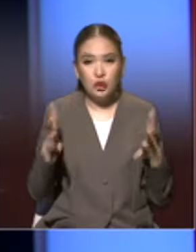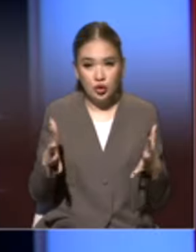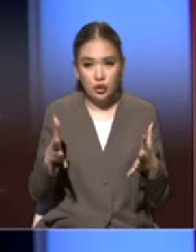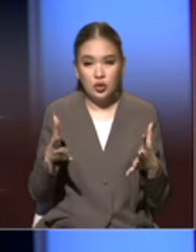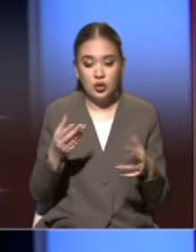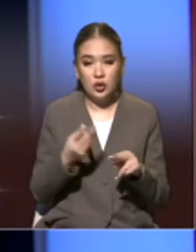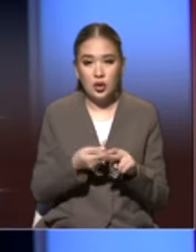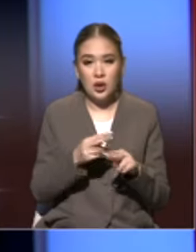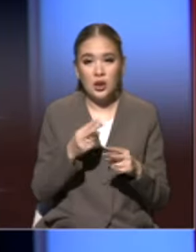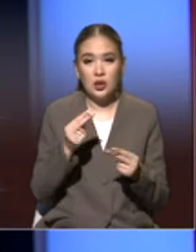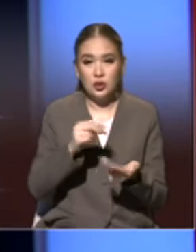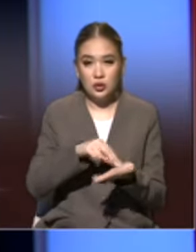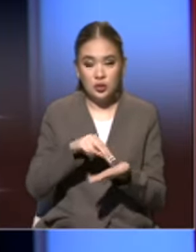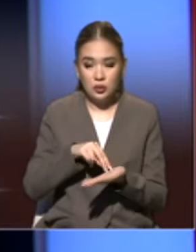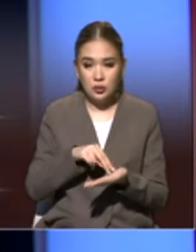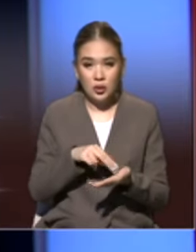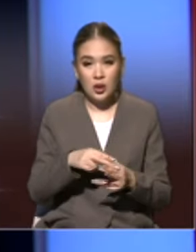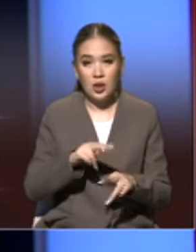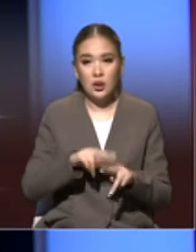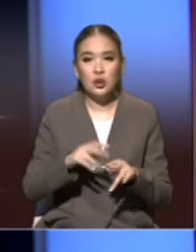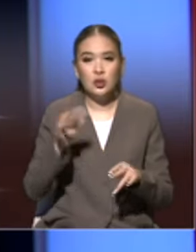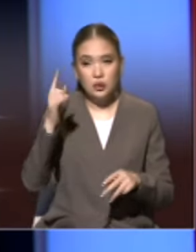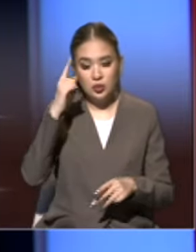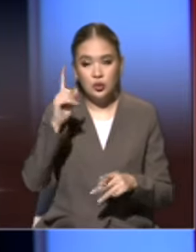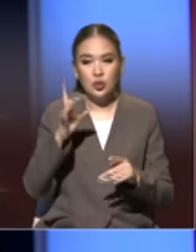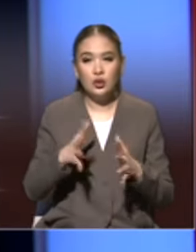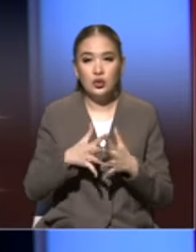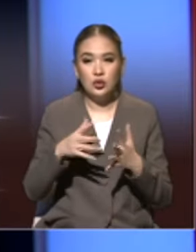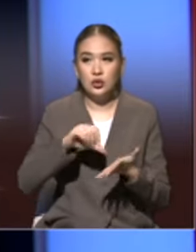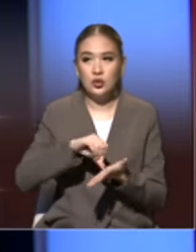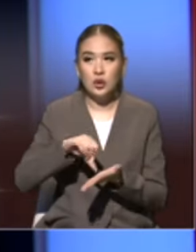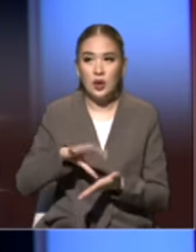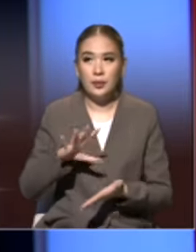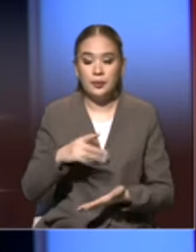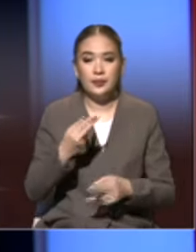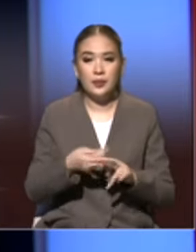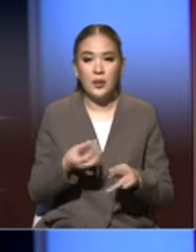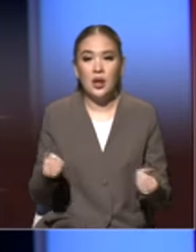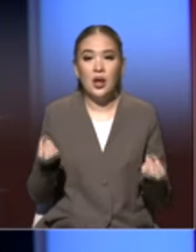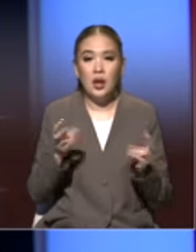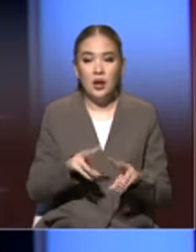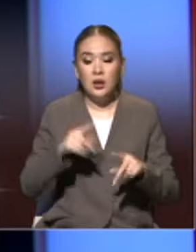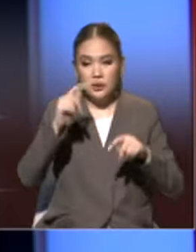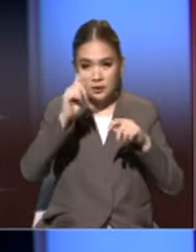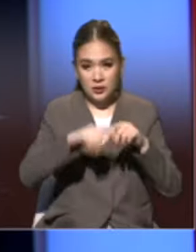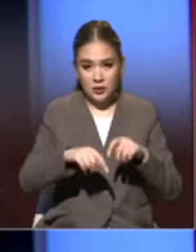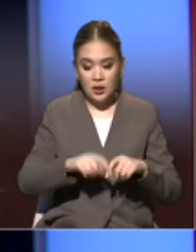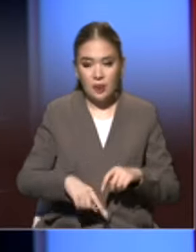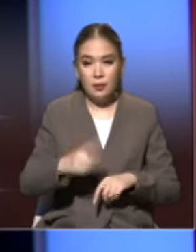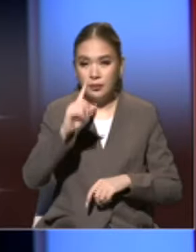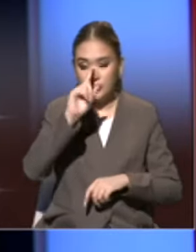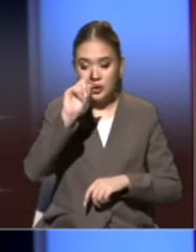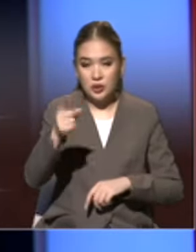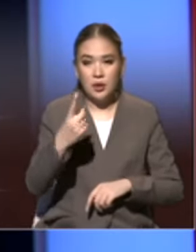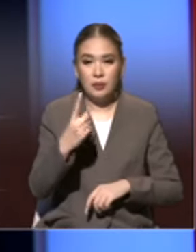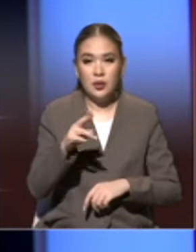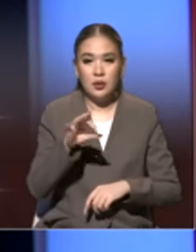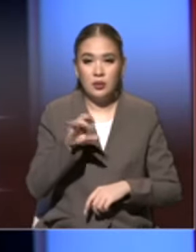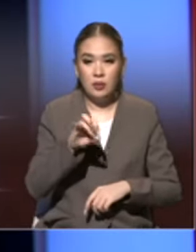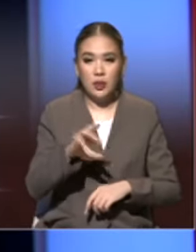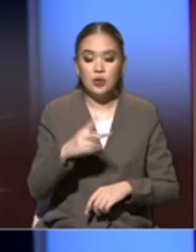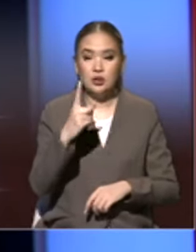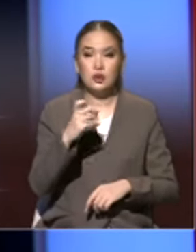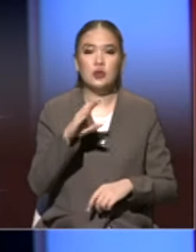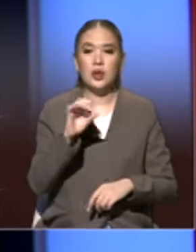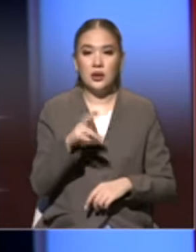берушілер қатысуын негізі дұрыс болады. Тек қана біріне сондай егер анализ істейтін болса, мысалы бір жылда бір компания 100